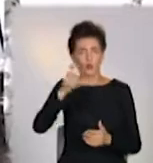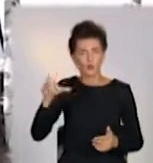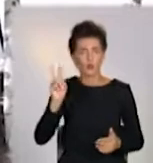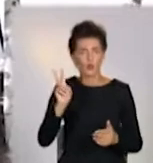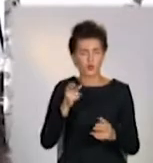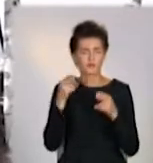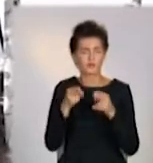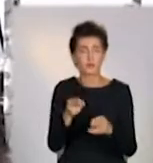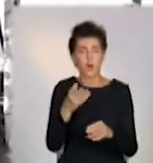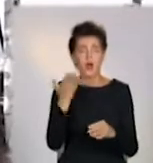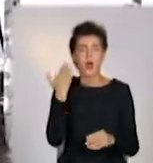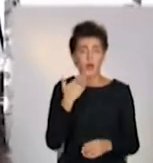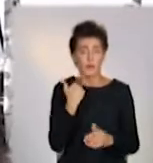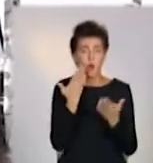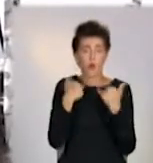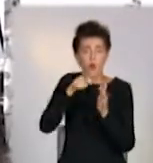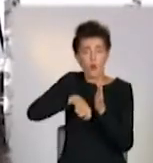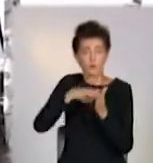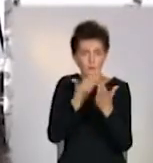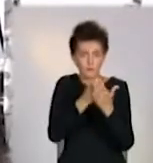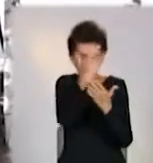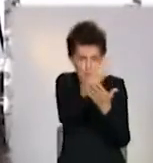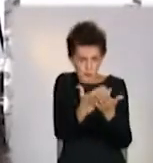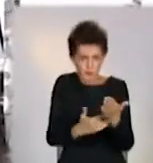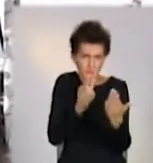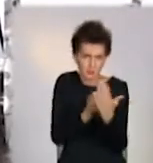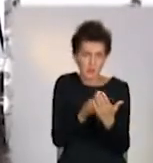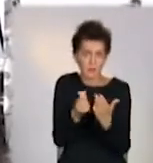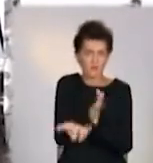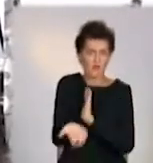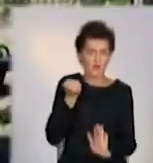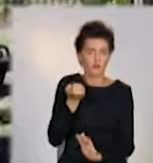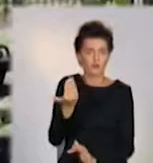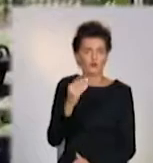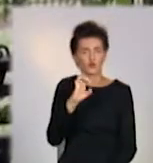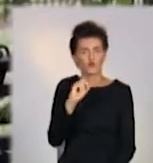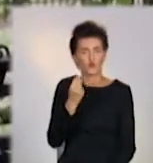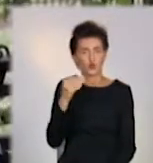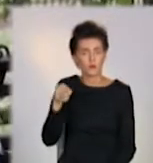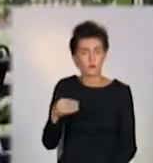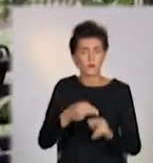надалі вже встановленим контрольованим шляхом знімали гроші з їх рахунків. За це